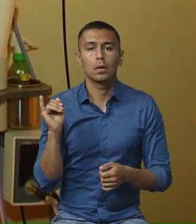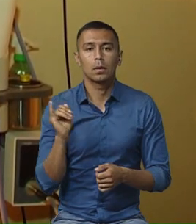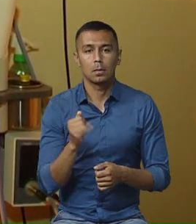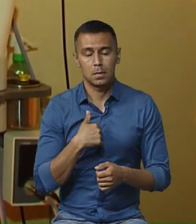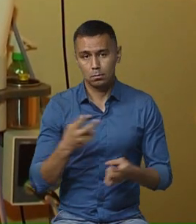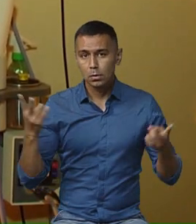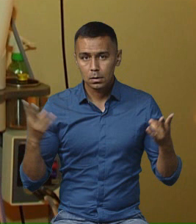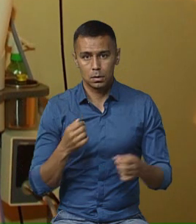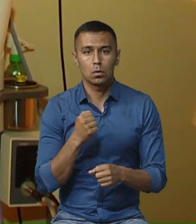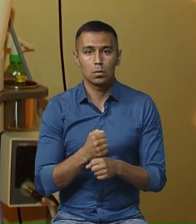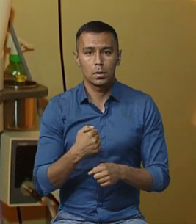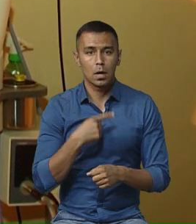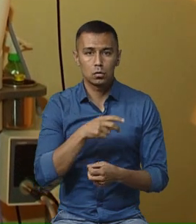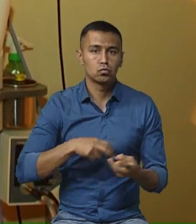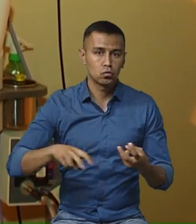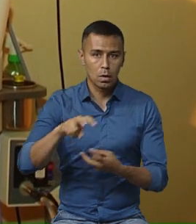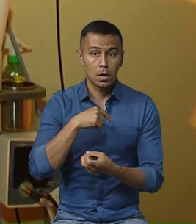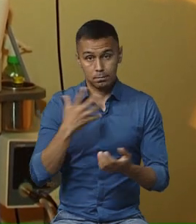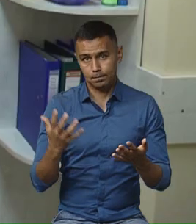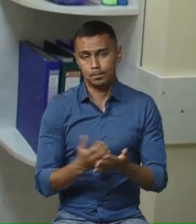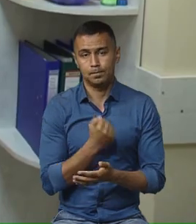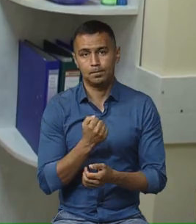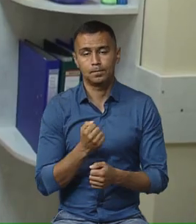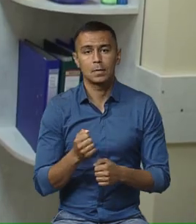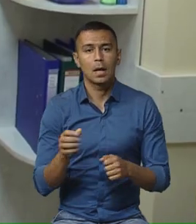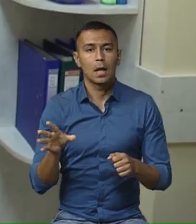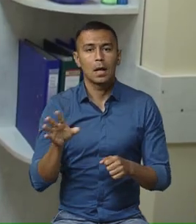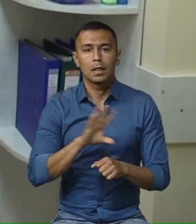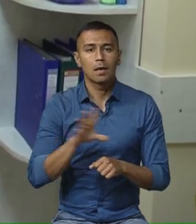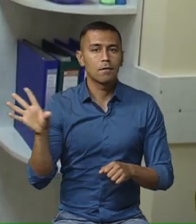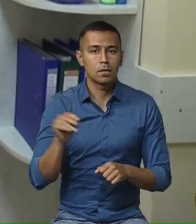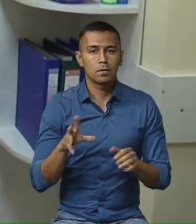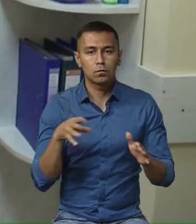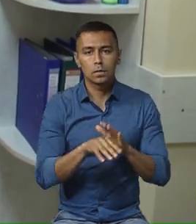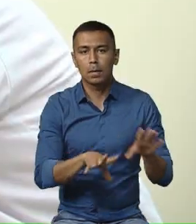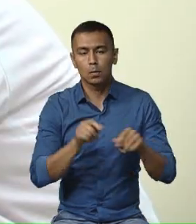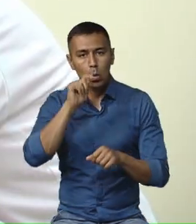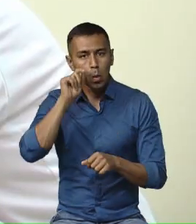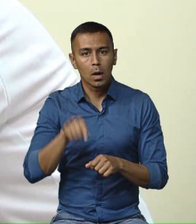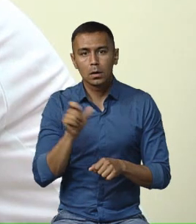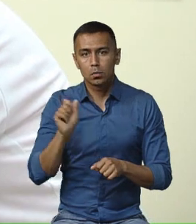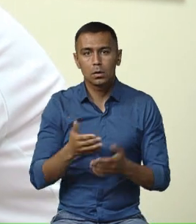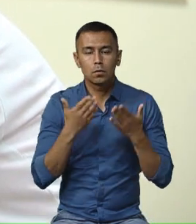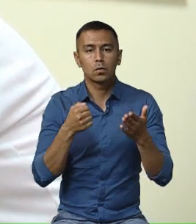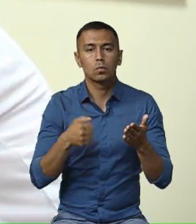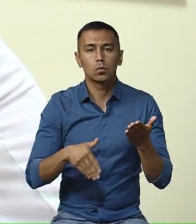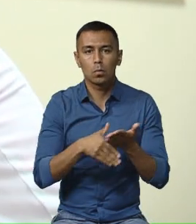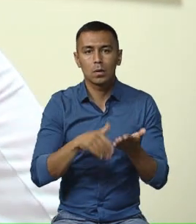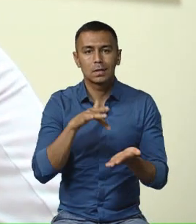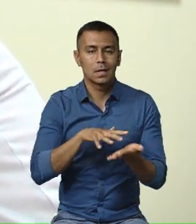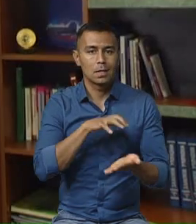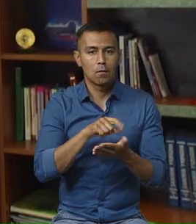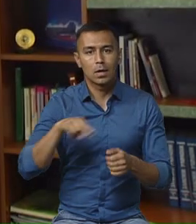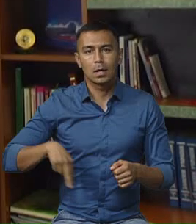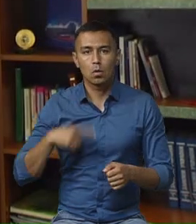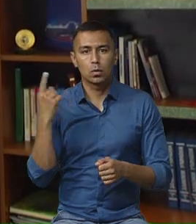мені потрібна робота, я її шукала, я її знайшла. Не всі внутрішньопереміщені українці могли звернутися по допомогу в центр зайнятості, каже